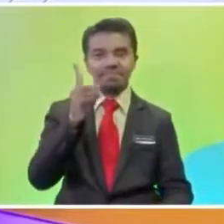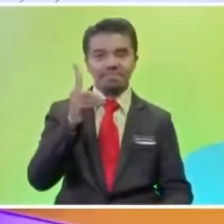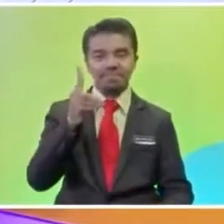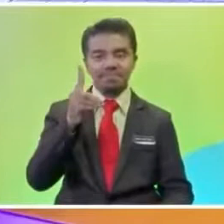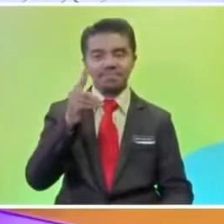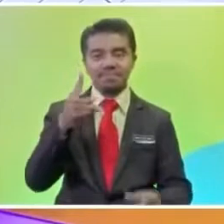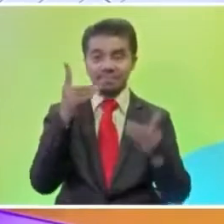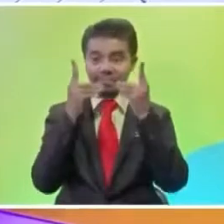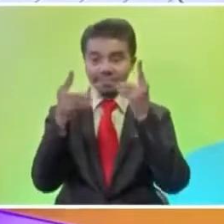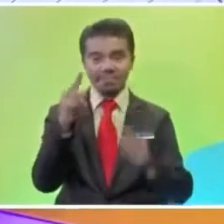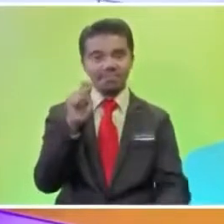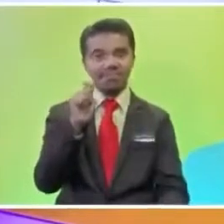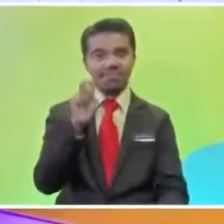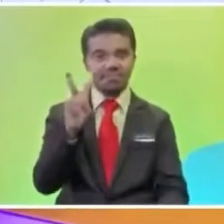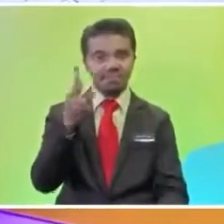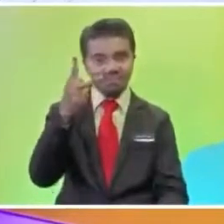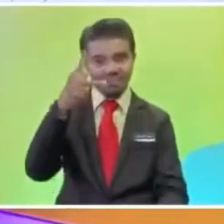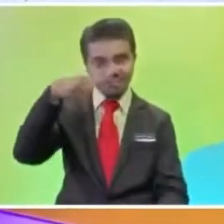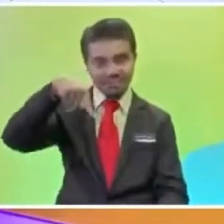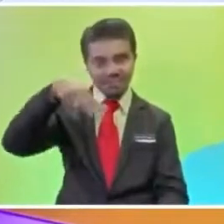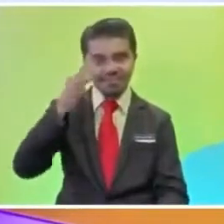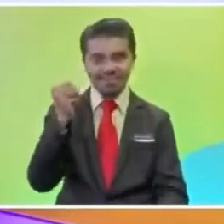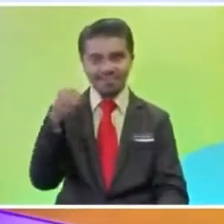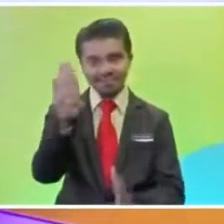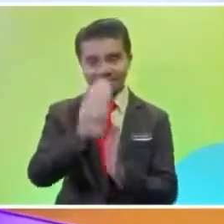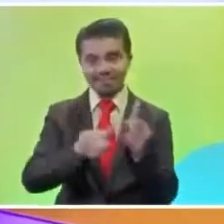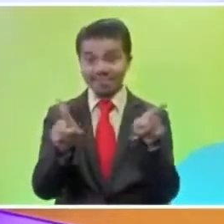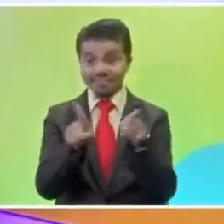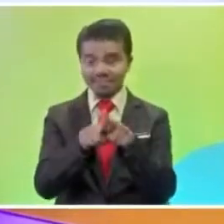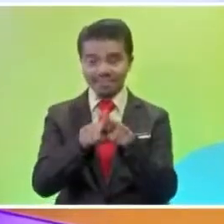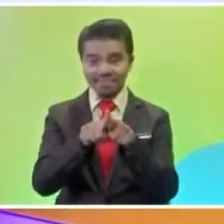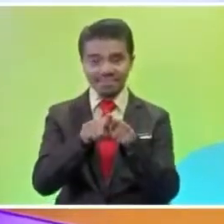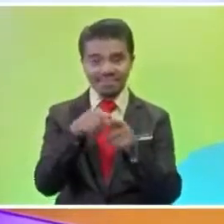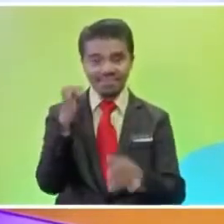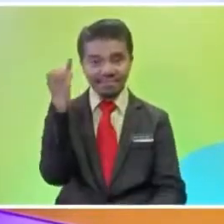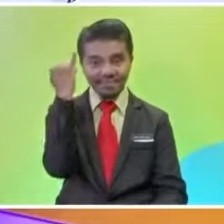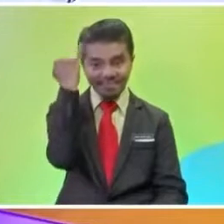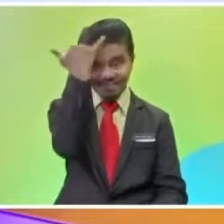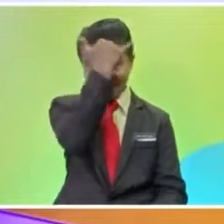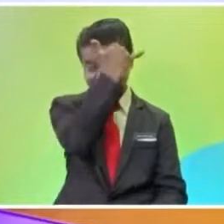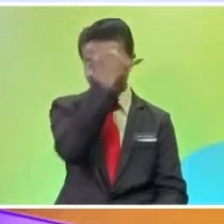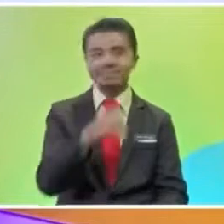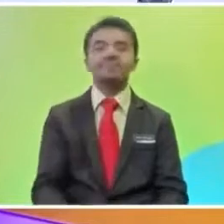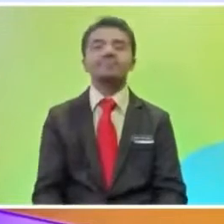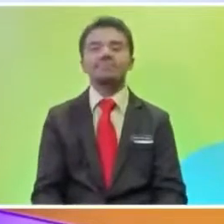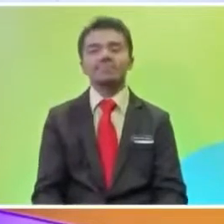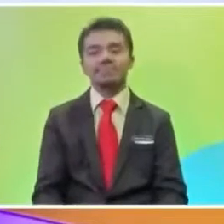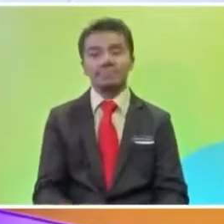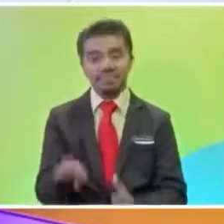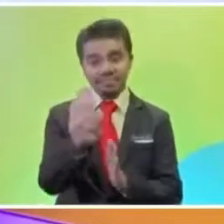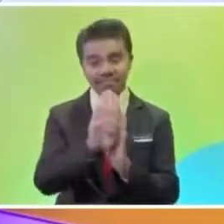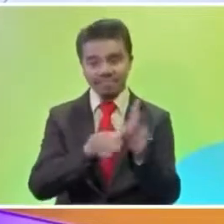bersama saya pengacara Anda Irfan syahmi untuk kita akan sama-sama dalam rancangan yang sebenarnya